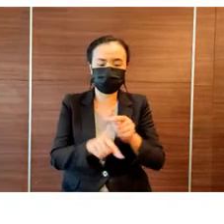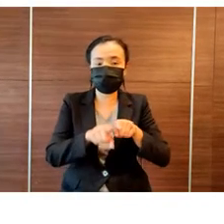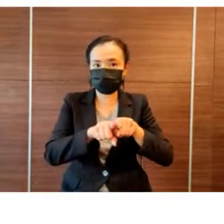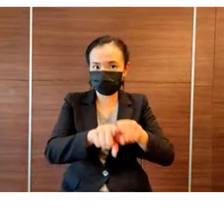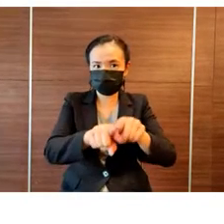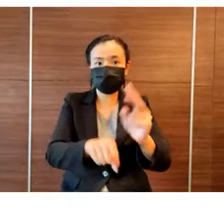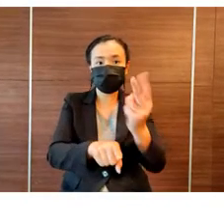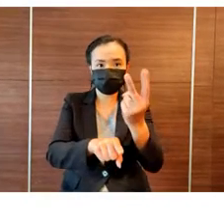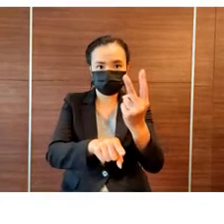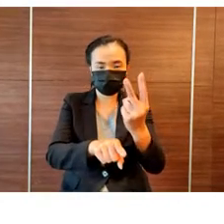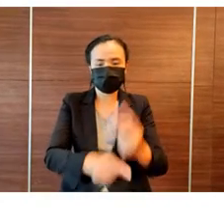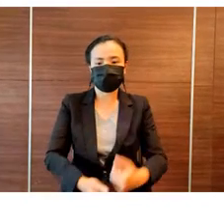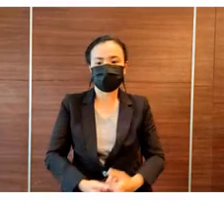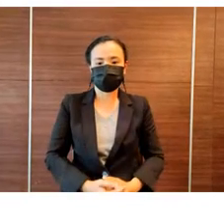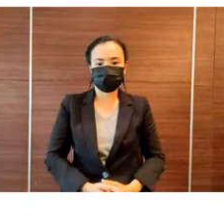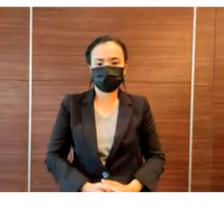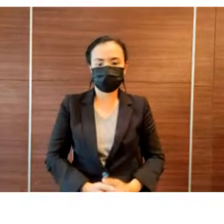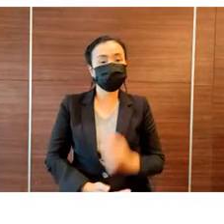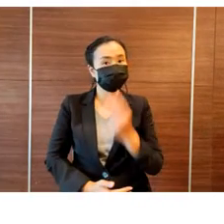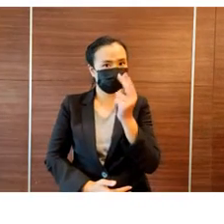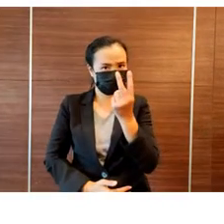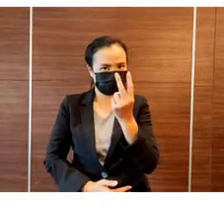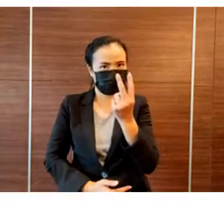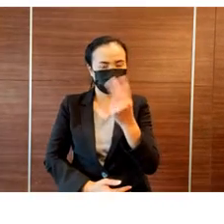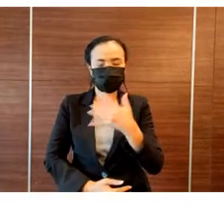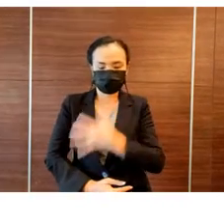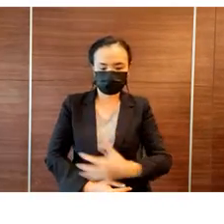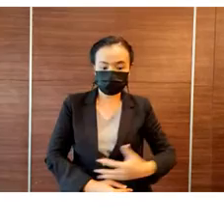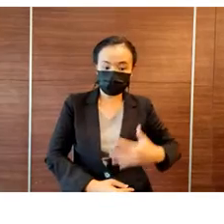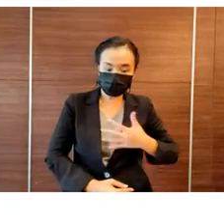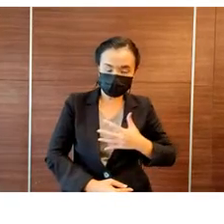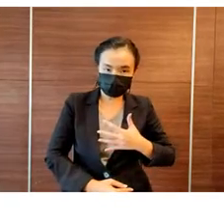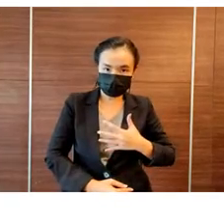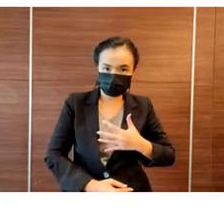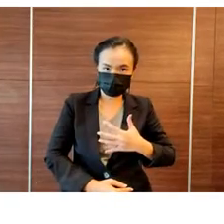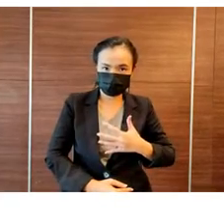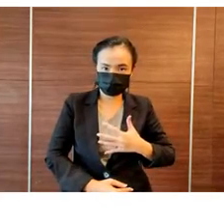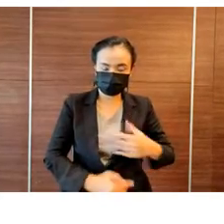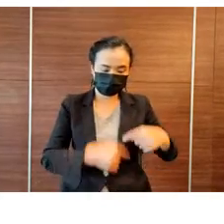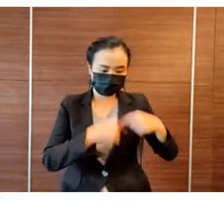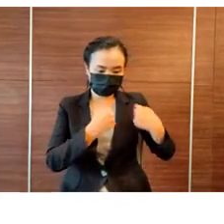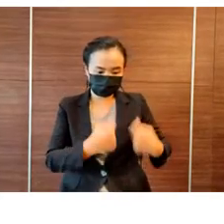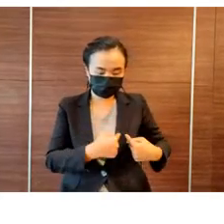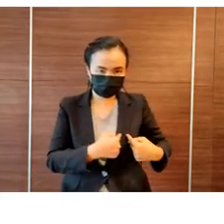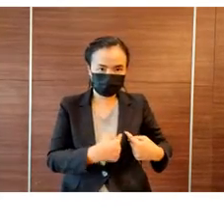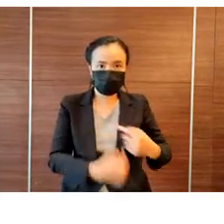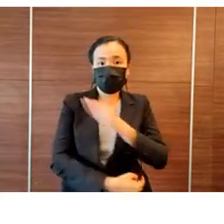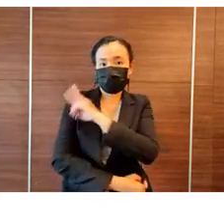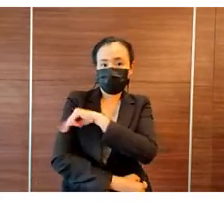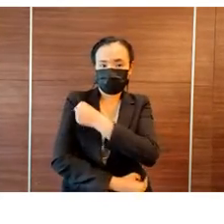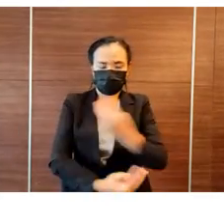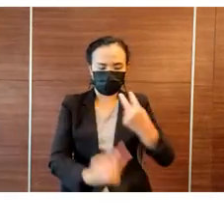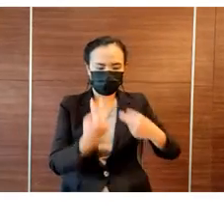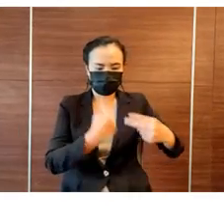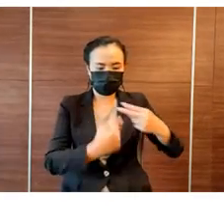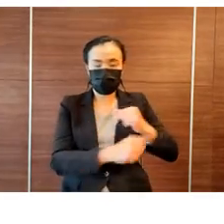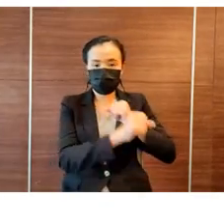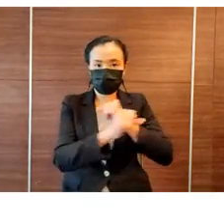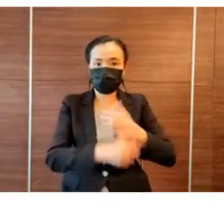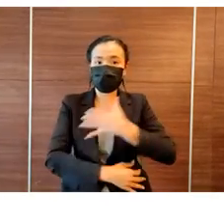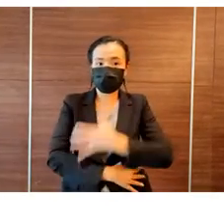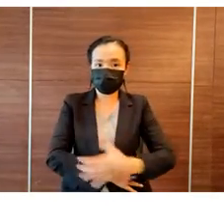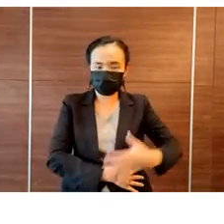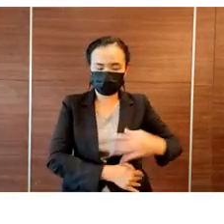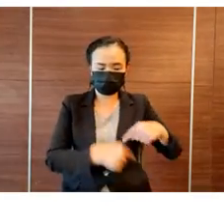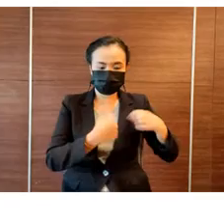ครับ ต้องสองทางเนาะทางด้านสุขภาพเราก็ต้องการเครื่องมือในการที่จะดูแลทางด้านสุขภาพเหมือนกันแต่ว่าถ้าเป็น